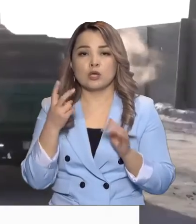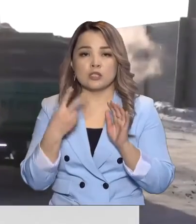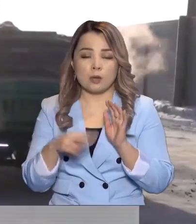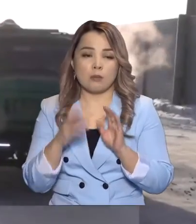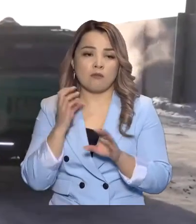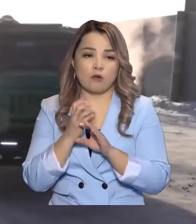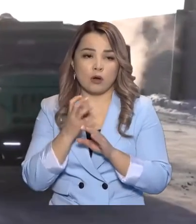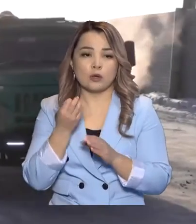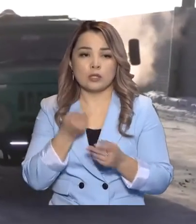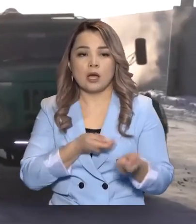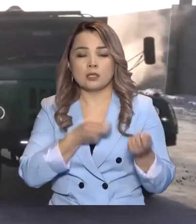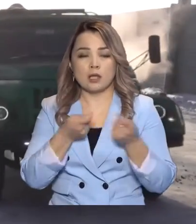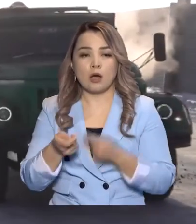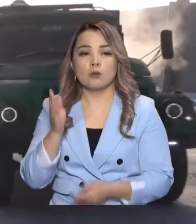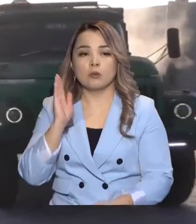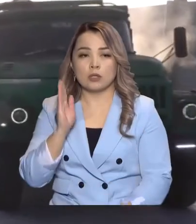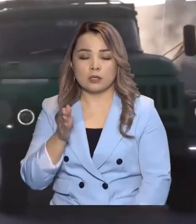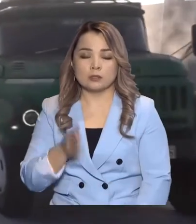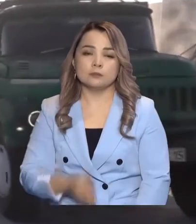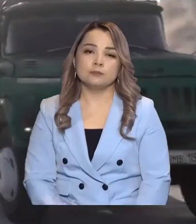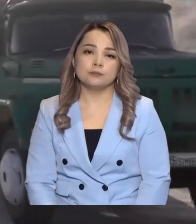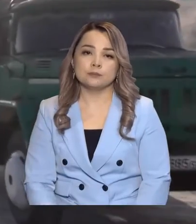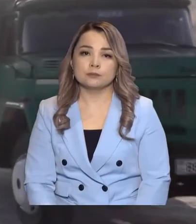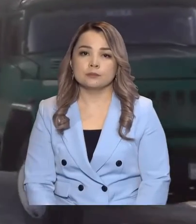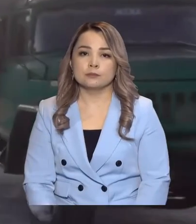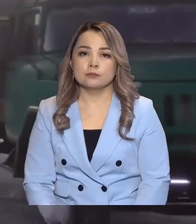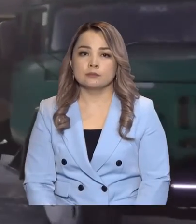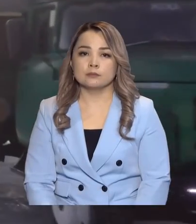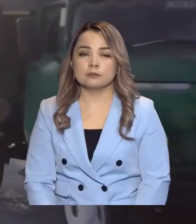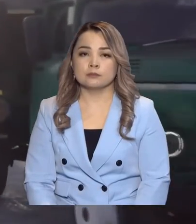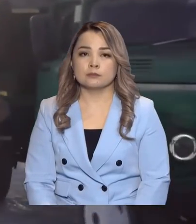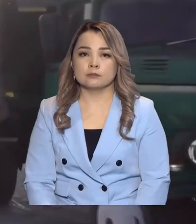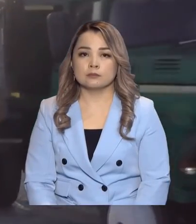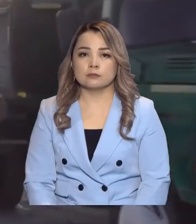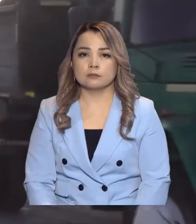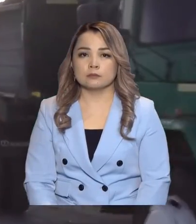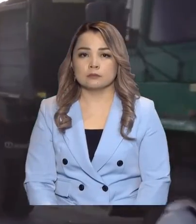вагон қатты отын жеткізілмек. Эльмира Каленова, Ерлан Қалиев, Қазақстан ұлттық арнасы.